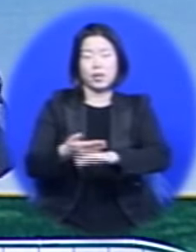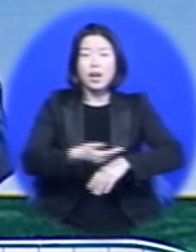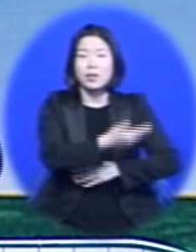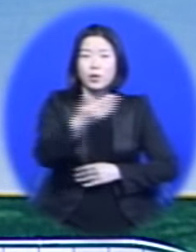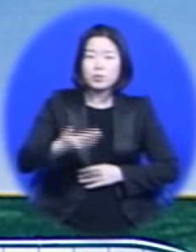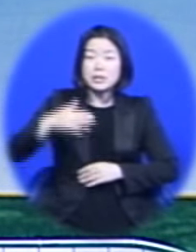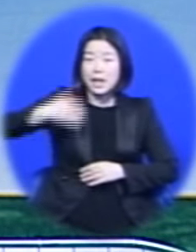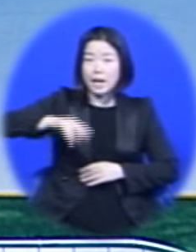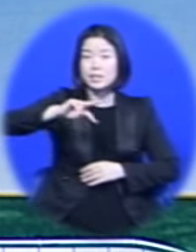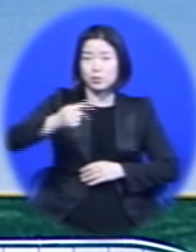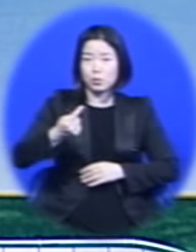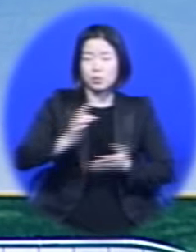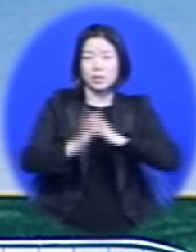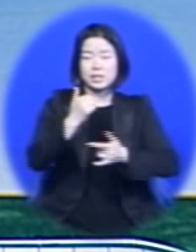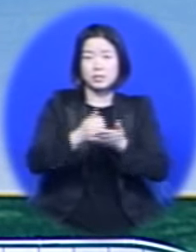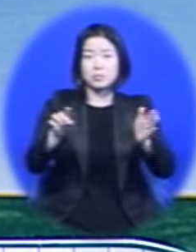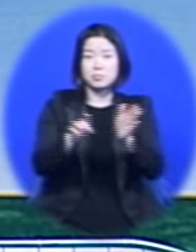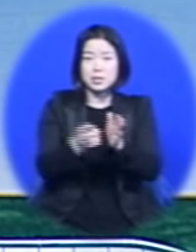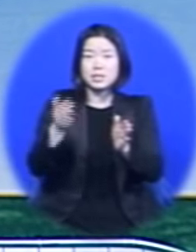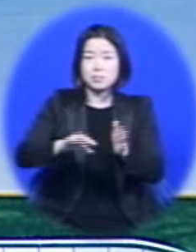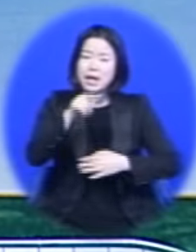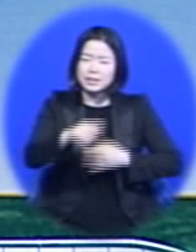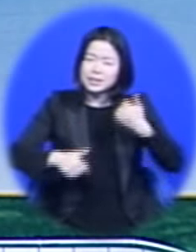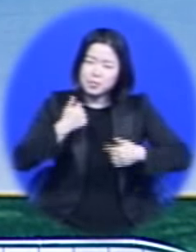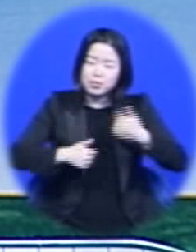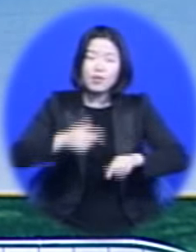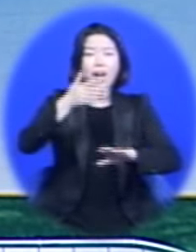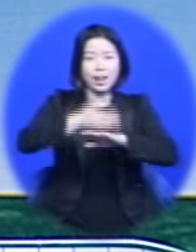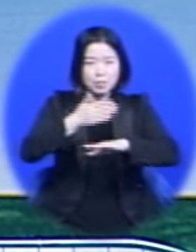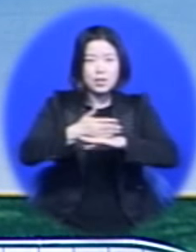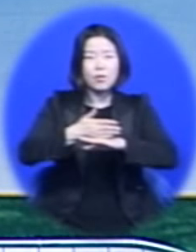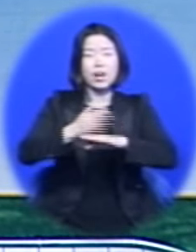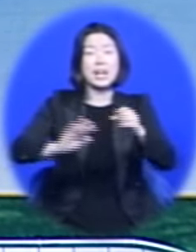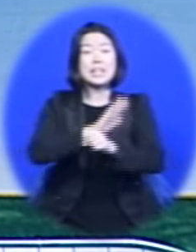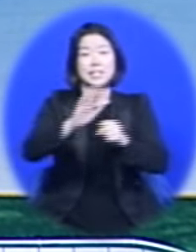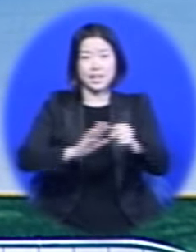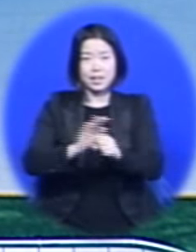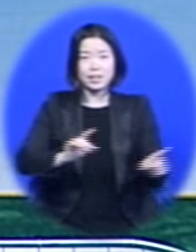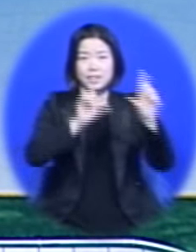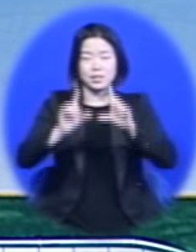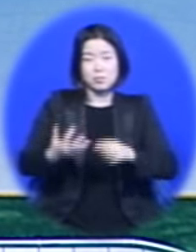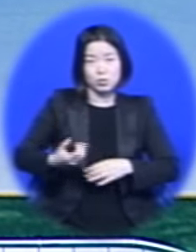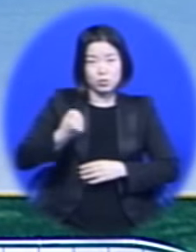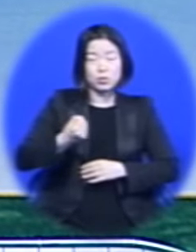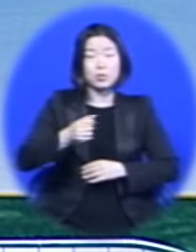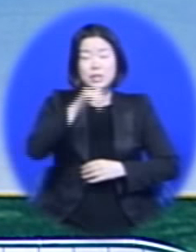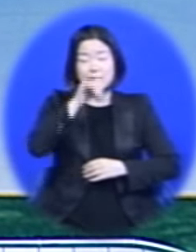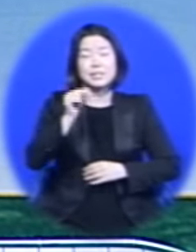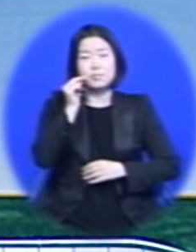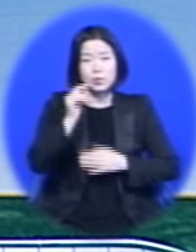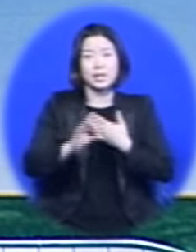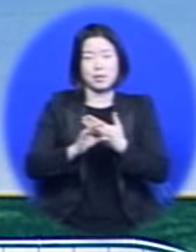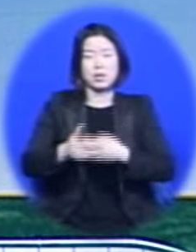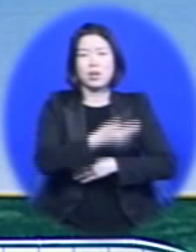여러분이 아직도 예수를 믿었지만 그 기쁨과 감사와 사랑의 삶을 누리고 있지 못하다면